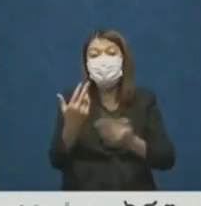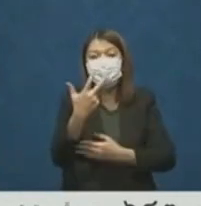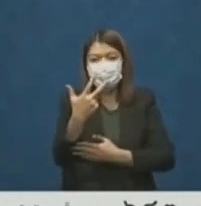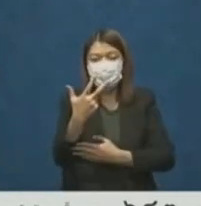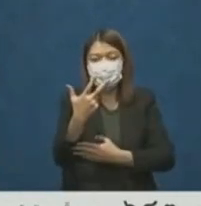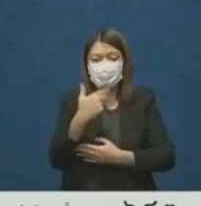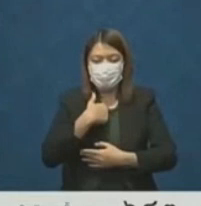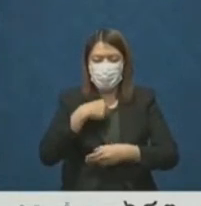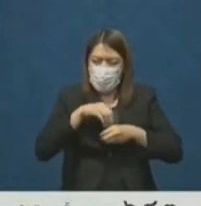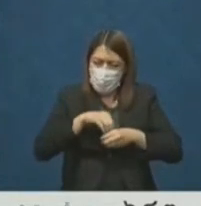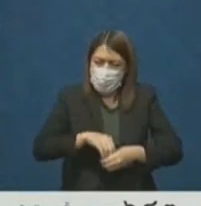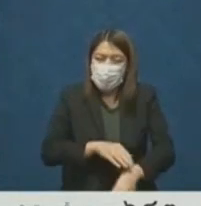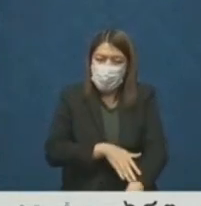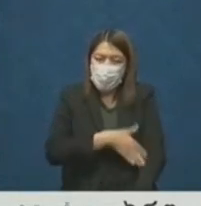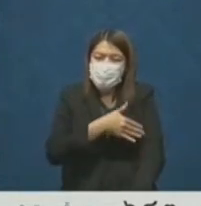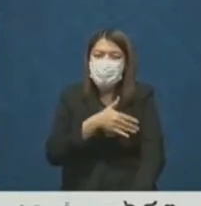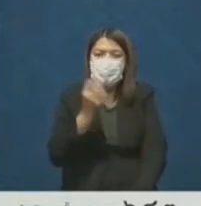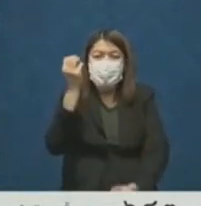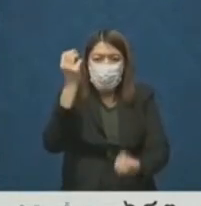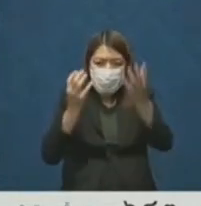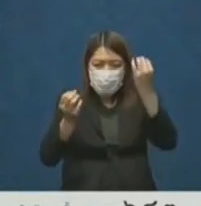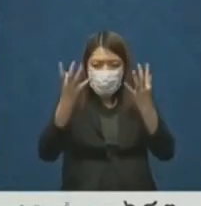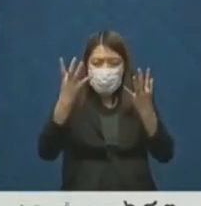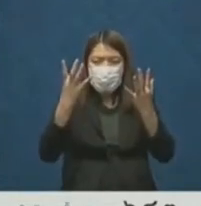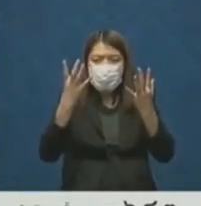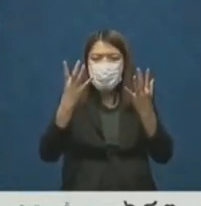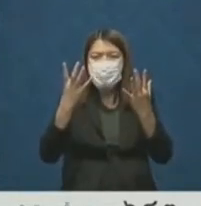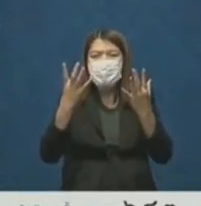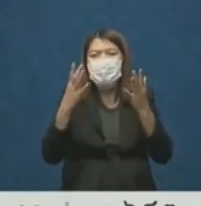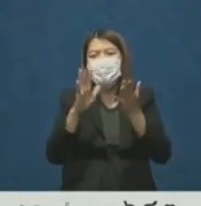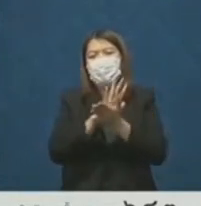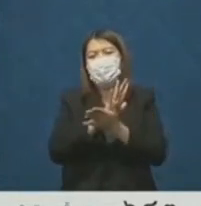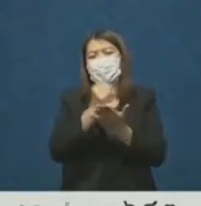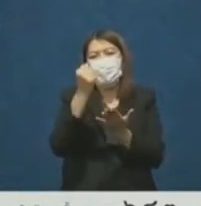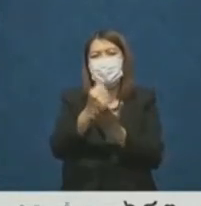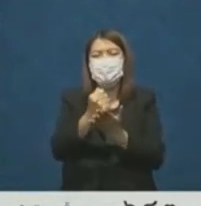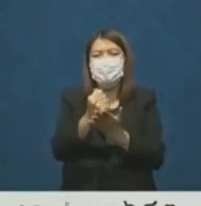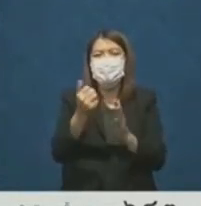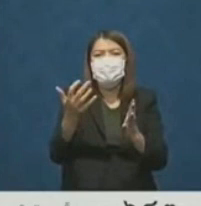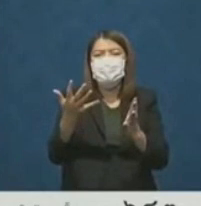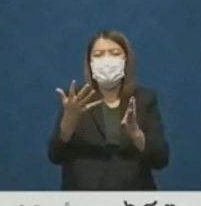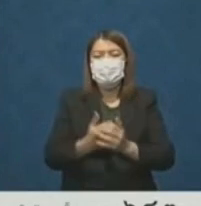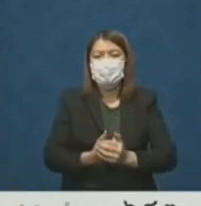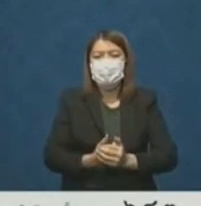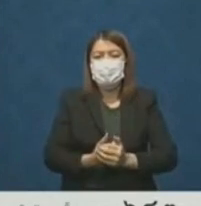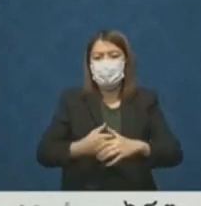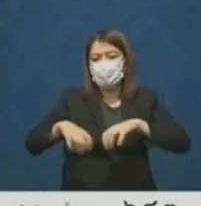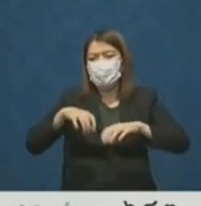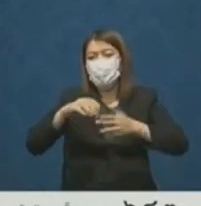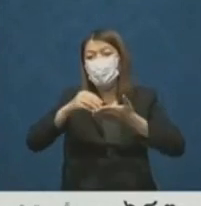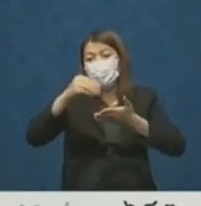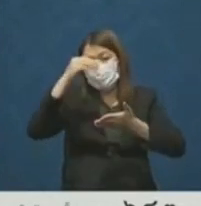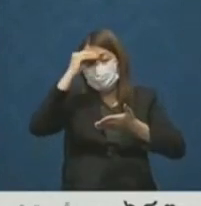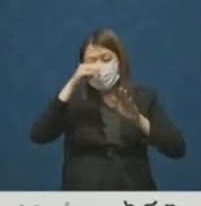ฉบับที่เราอยู่ในพื้นที่ดั้งเดิมพื้นที่ที่เป็นป่าพื้นที่ไม่มีแค่กระดาษใบเดียวไว้เอกสารสิทธิ์การจัดการเ